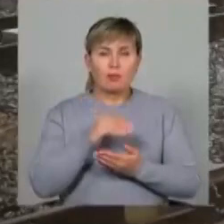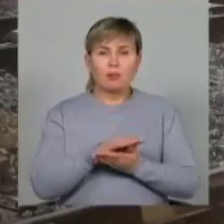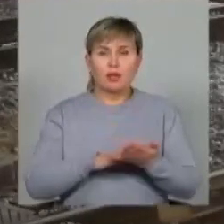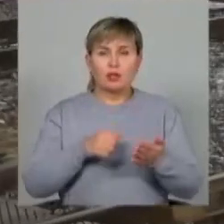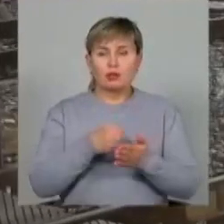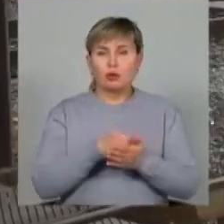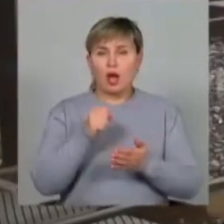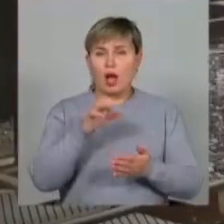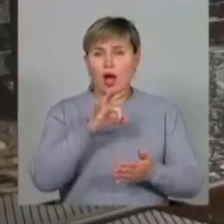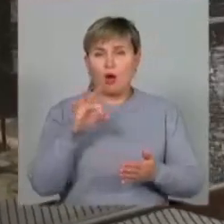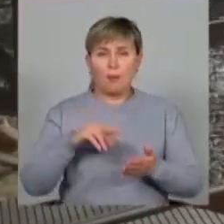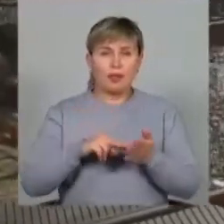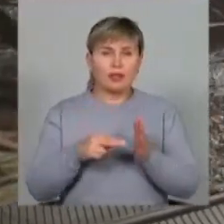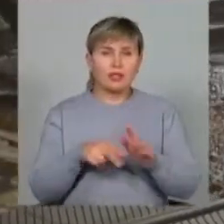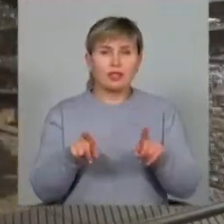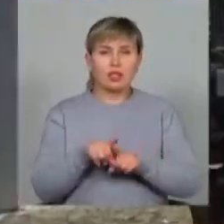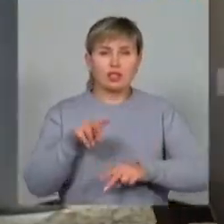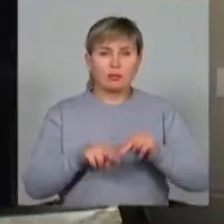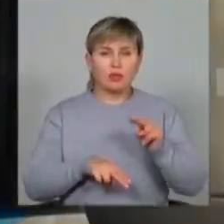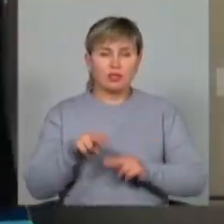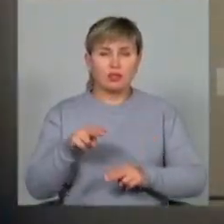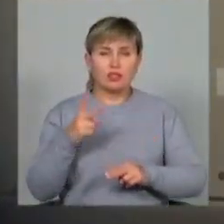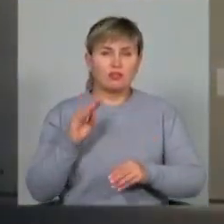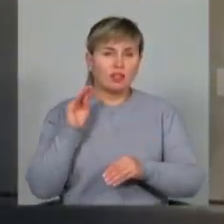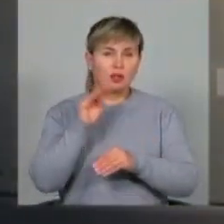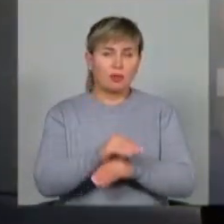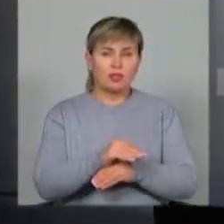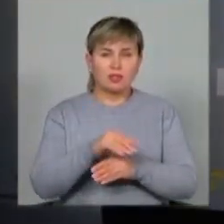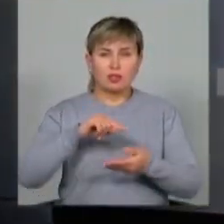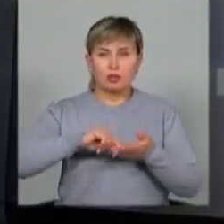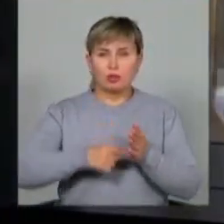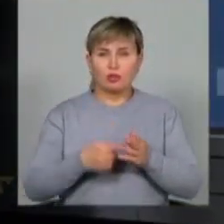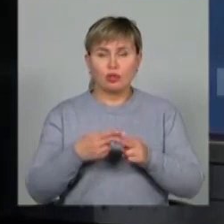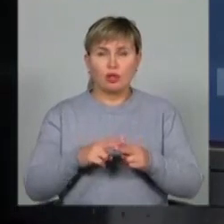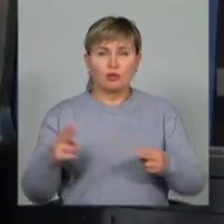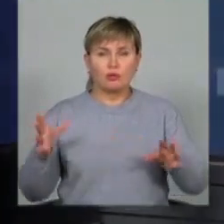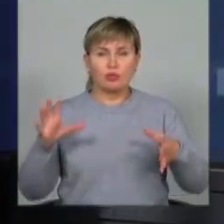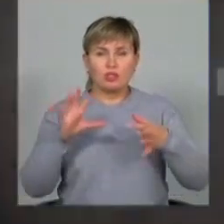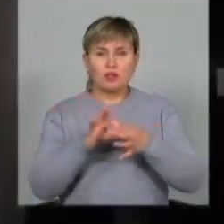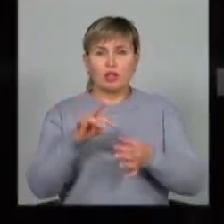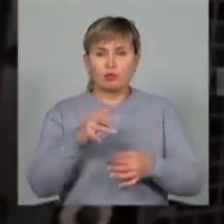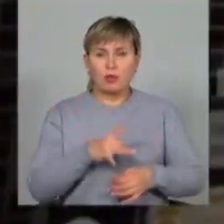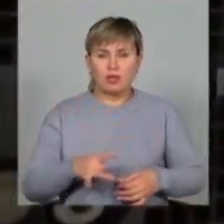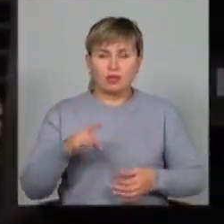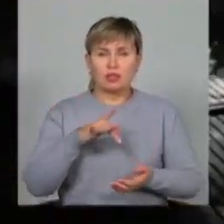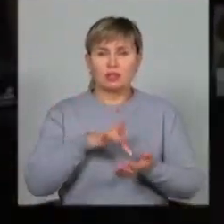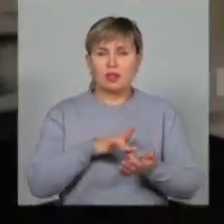рынка Алтын-Орда. Планируется также построить 2 дополнительные станции, которые свяжут западную часть Наурызбайского района